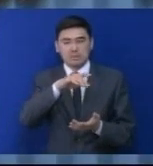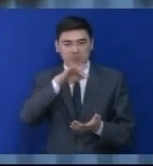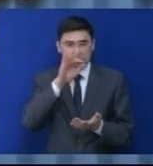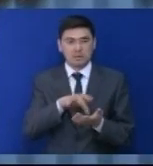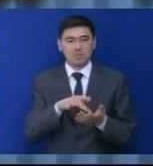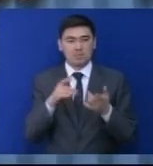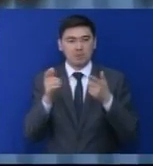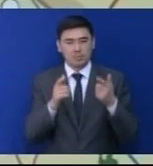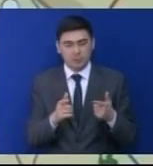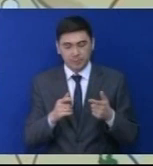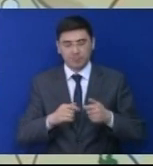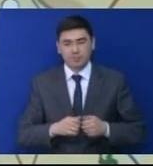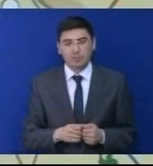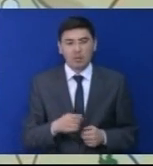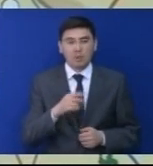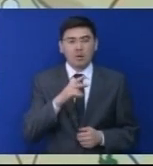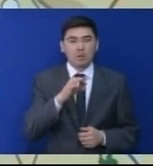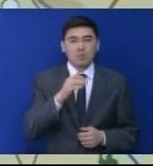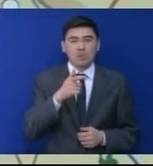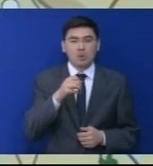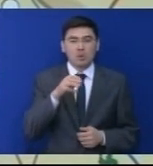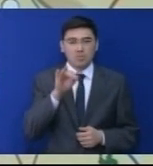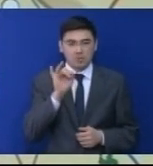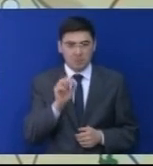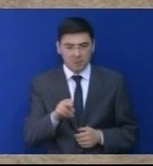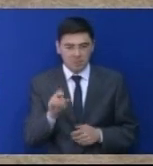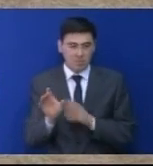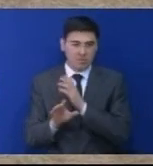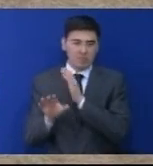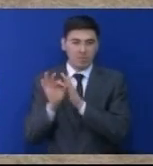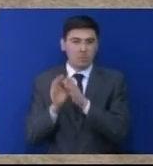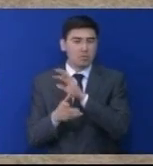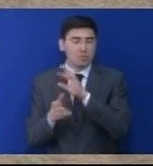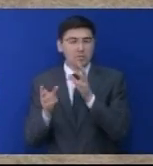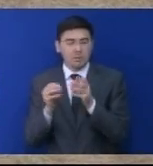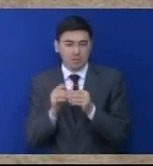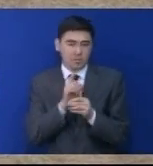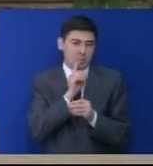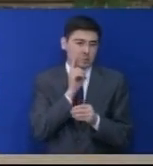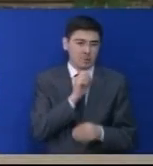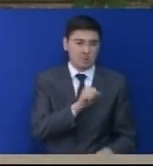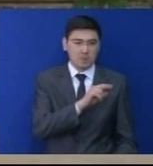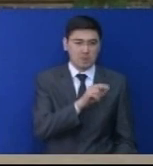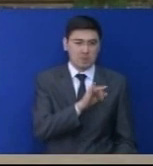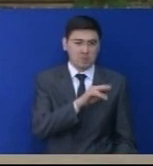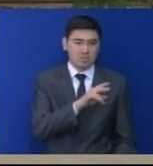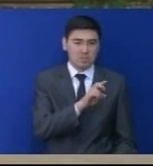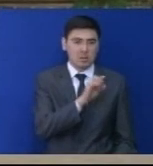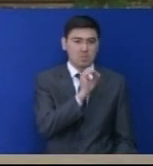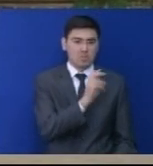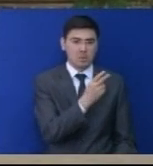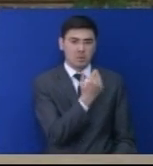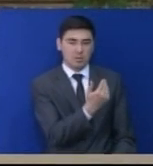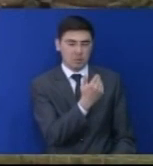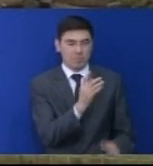туристік логотипін таңдау байқауы республикалық деңгейде жүргізілді. Оның нәтижесі бойынша жас дизайнер Әділбек Қайсеновтың жұмысы таңдалды.